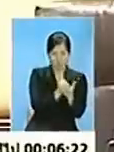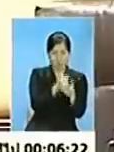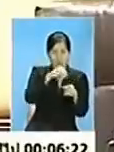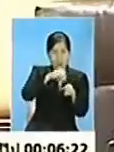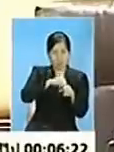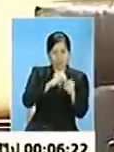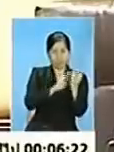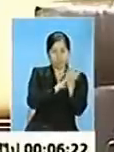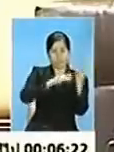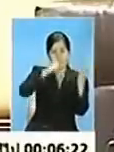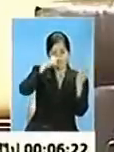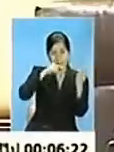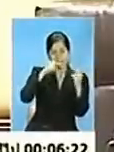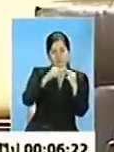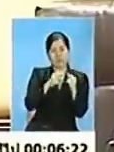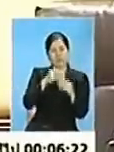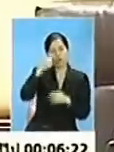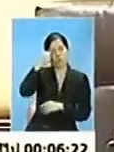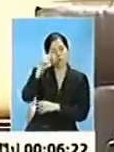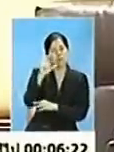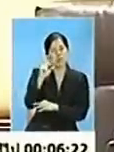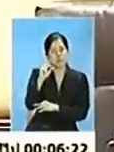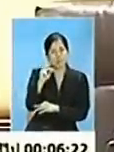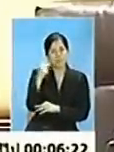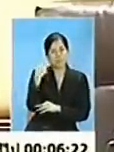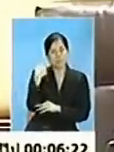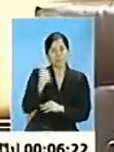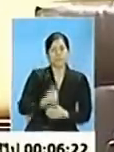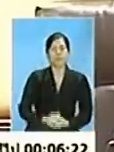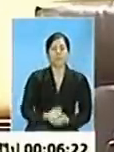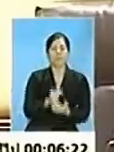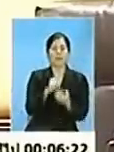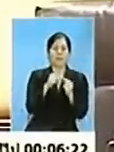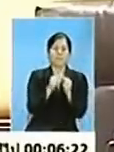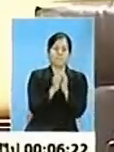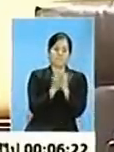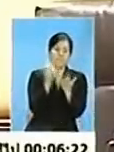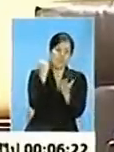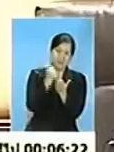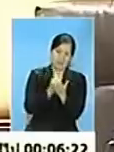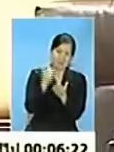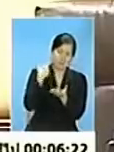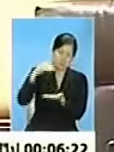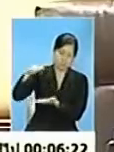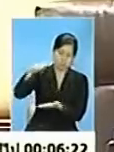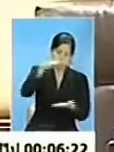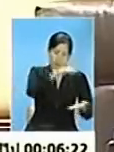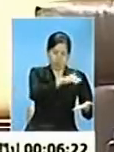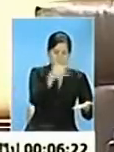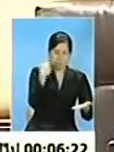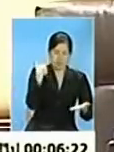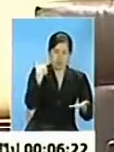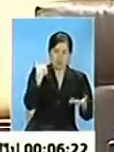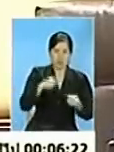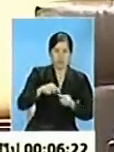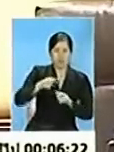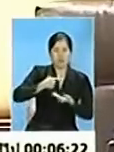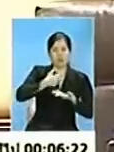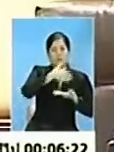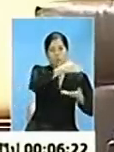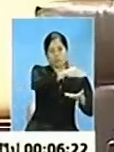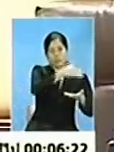ากินกันเอาไปสอบ500ฉบับ600ฉบับ1,000ฉบับใส่กระเป๋าออกไปชายแด